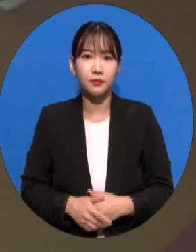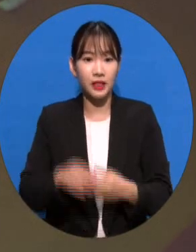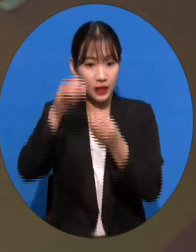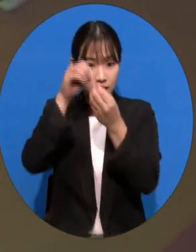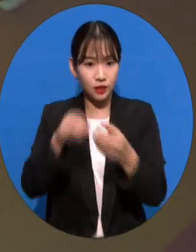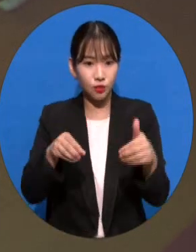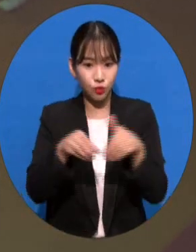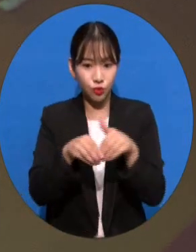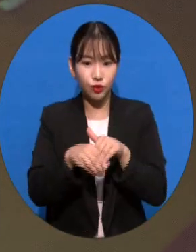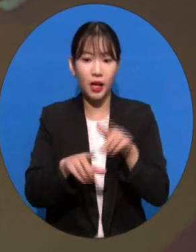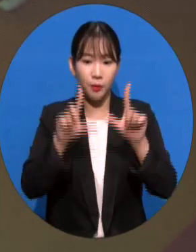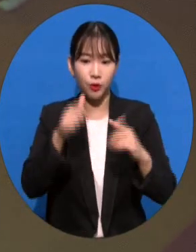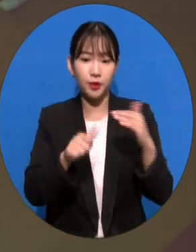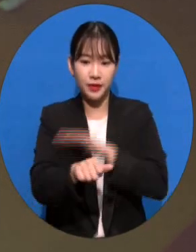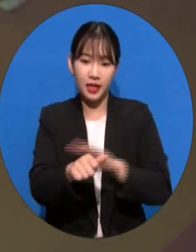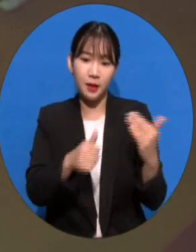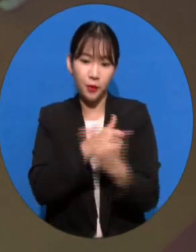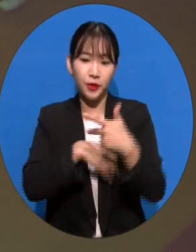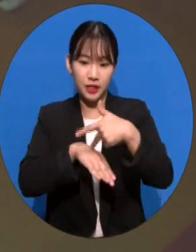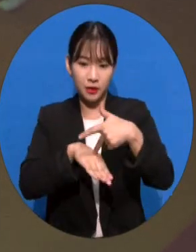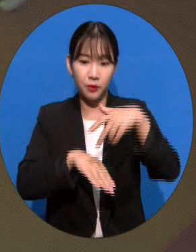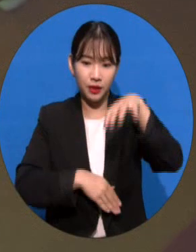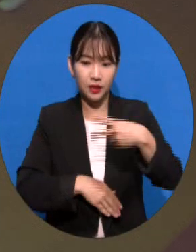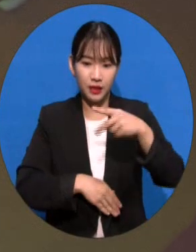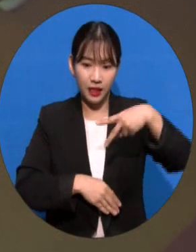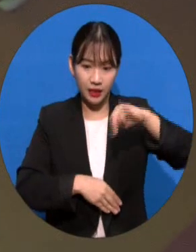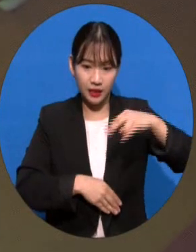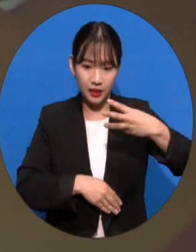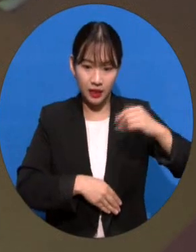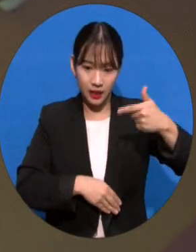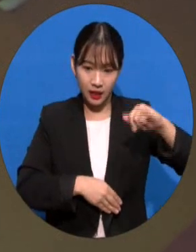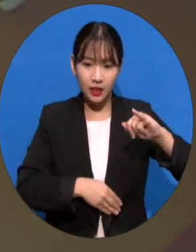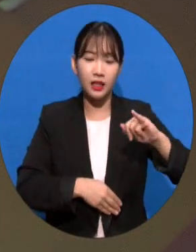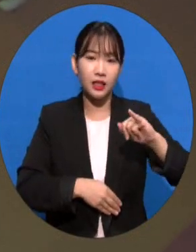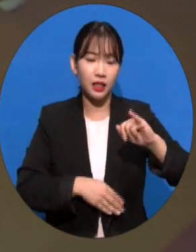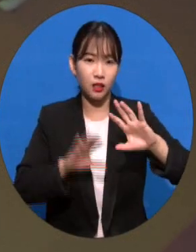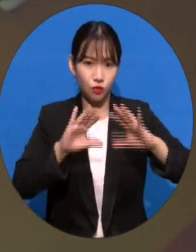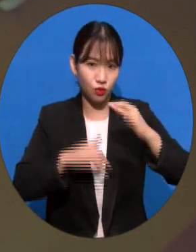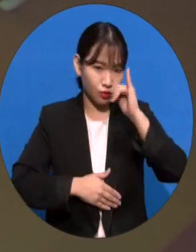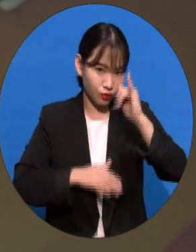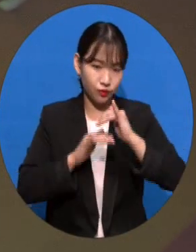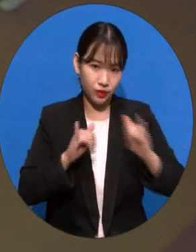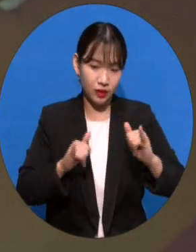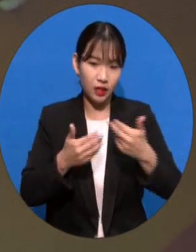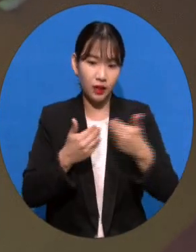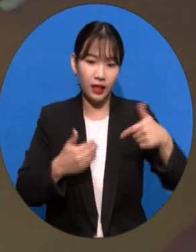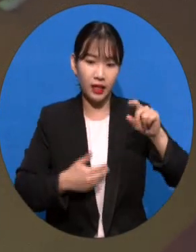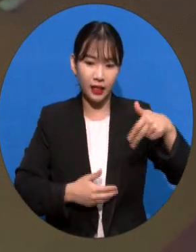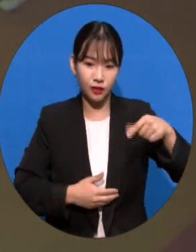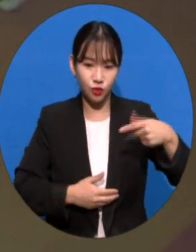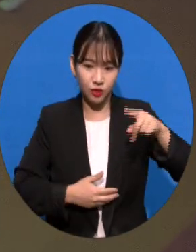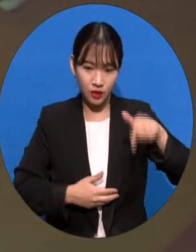전통 문화의 원형에 잘 보존된 진도에서 다시렉의 국가 명인인 고 강준섭 옹의 장례식에